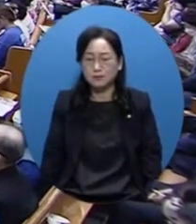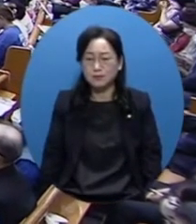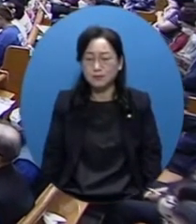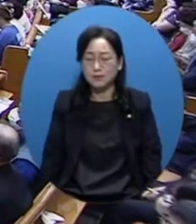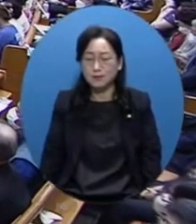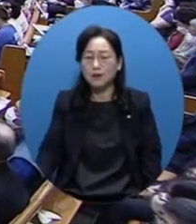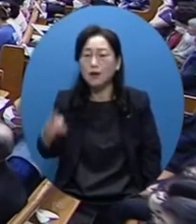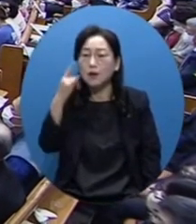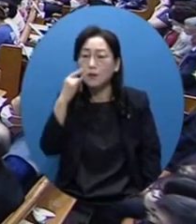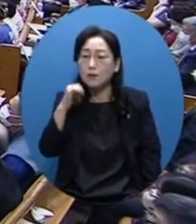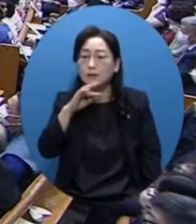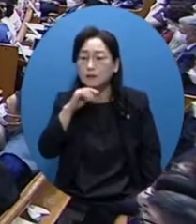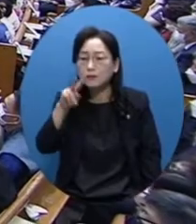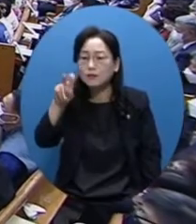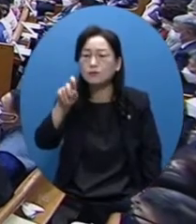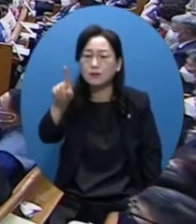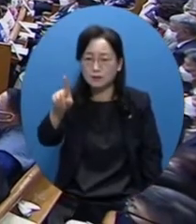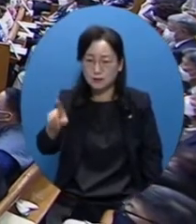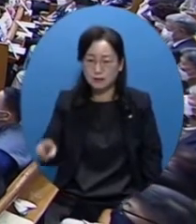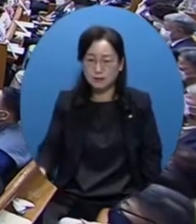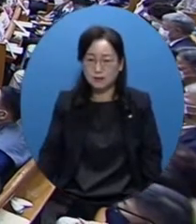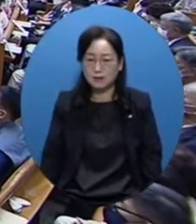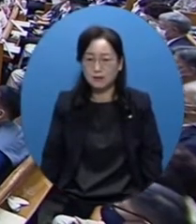어머니 나의 숨을 한 사람